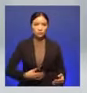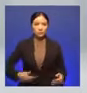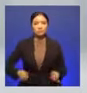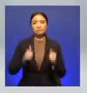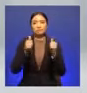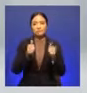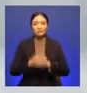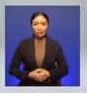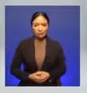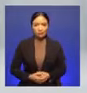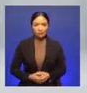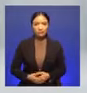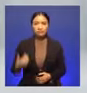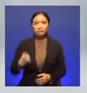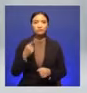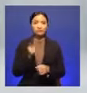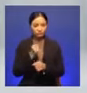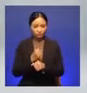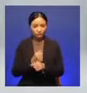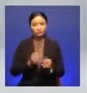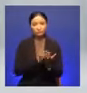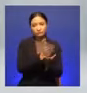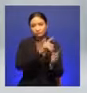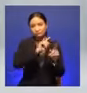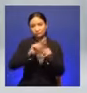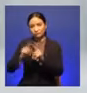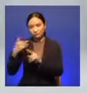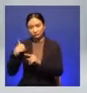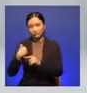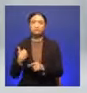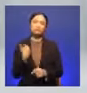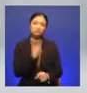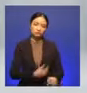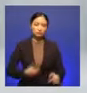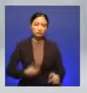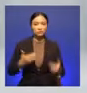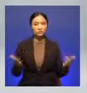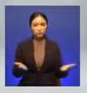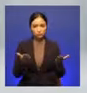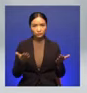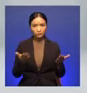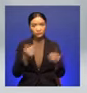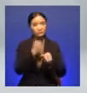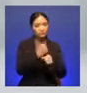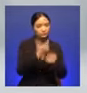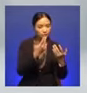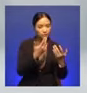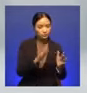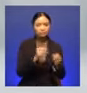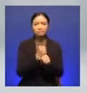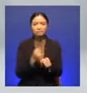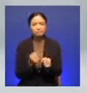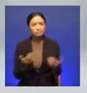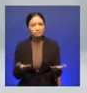านั้นนะคะเราก็ยังต้องทำงานในมิติอื่นๆในเรื่องการสร้างเสริมสุขภาพหลังจากมีงานทำแล้วทำอย่าง